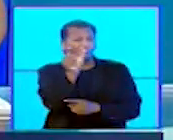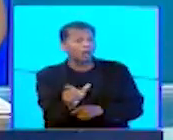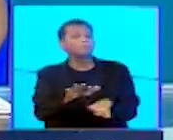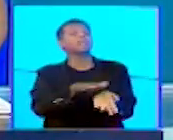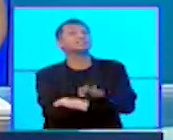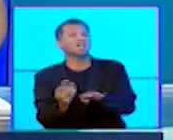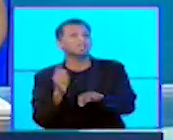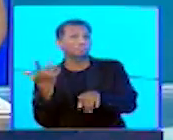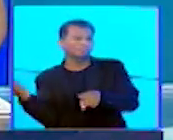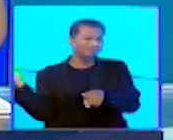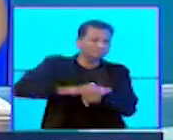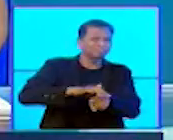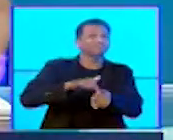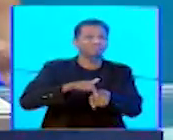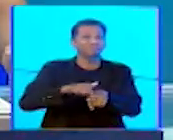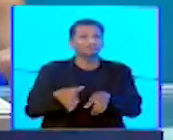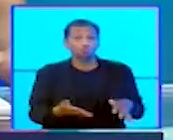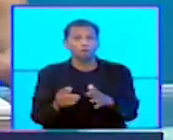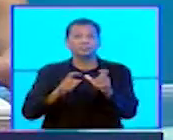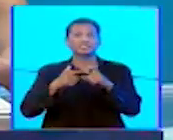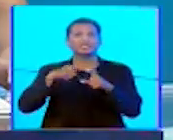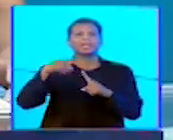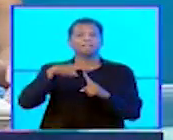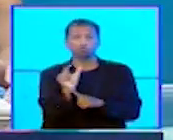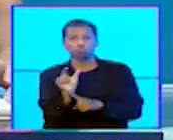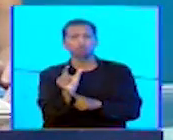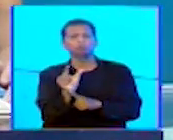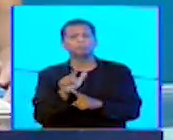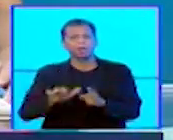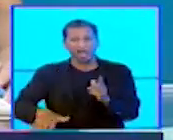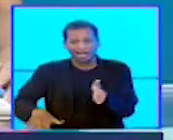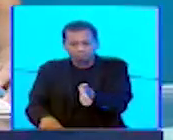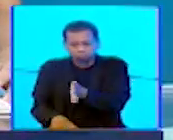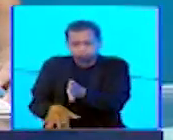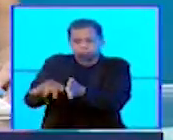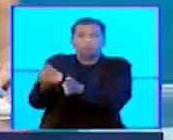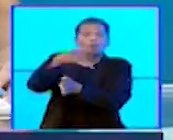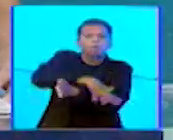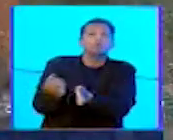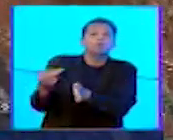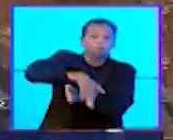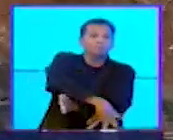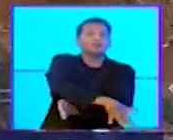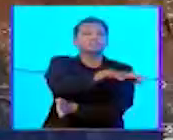dunia, material longsor menimbun sungai Setu dan menyebabkan aliran sungai meluap.